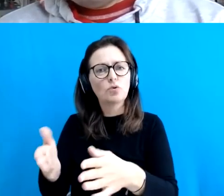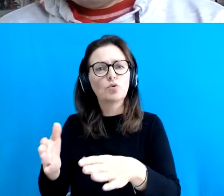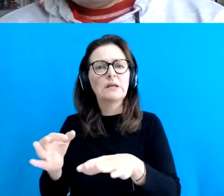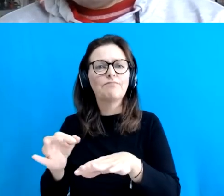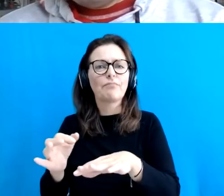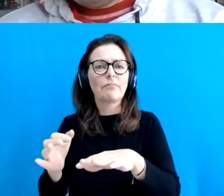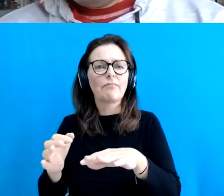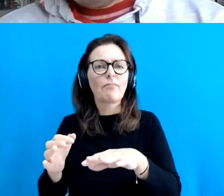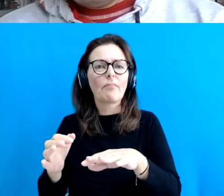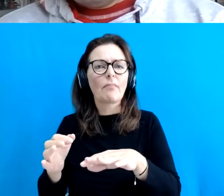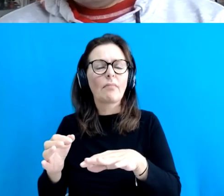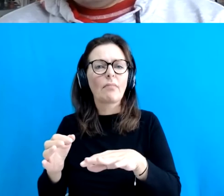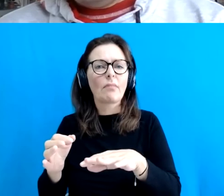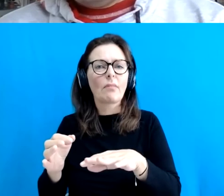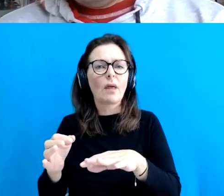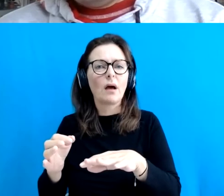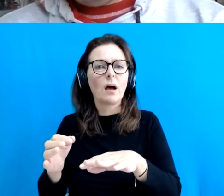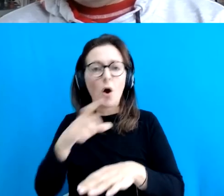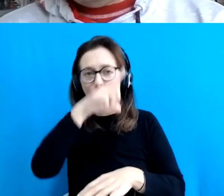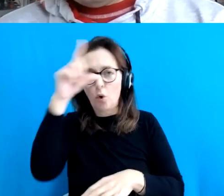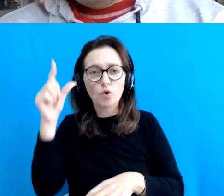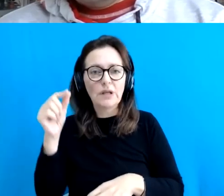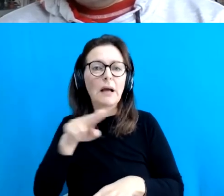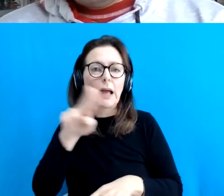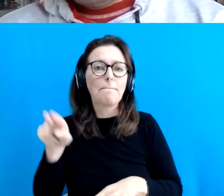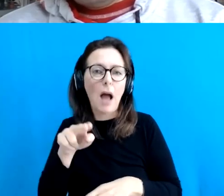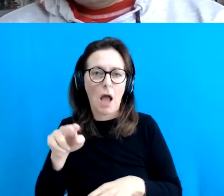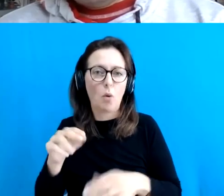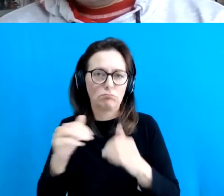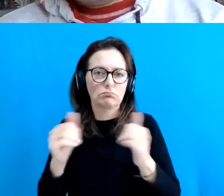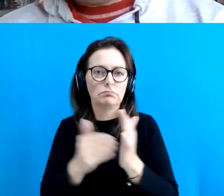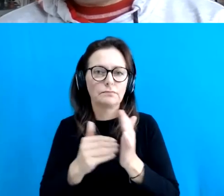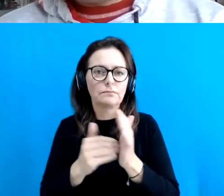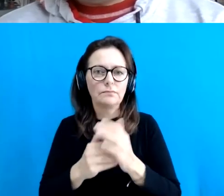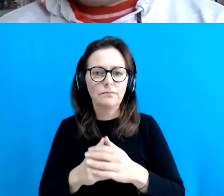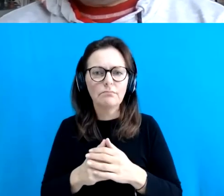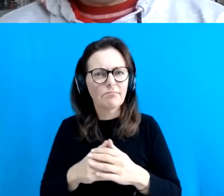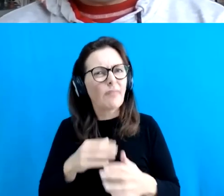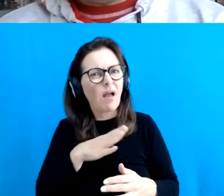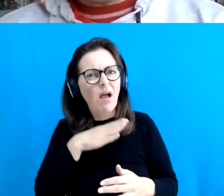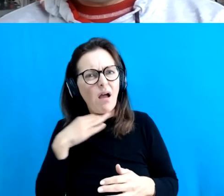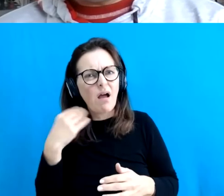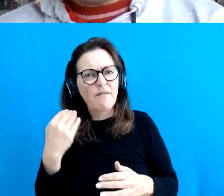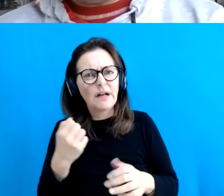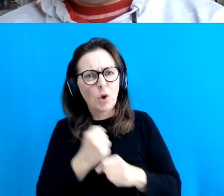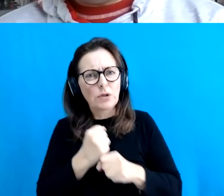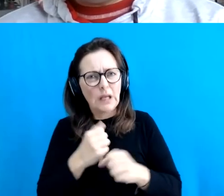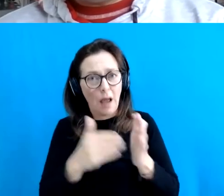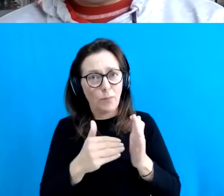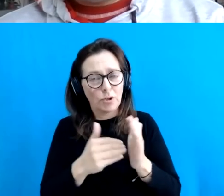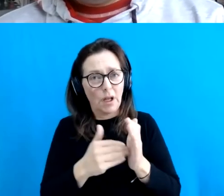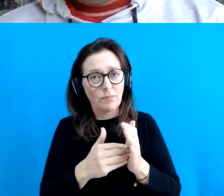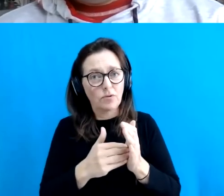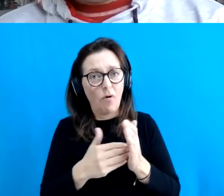Ja, seveda je poleg talenta prav gotovo potrebno ogromno dela, ni kar dano. Sigurno, da ja, 100%.